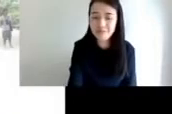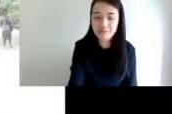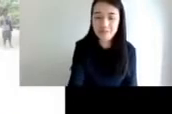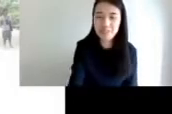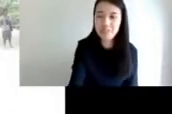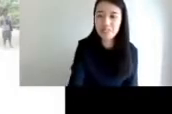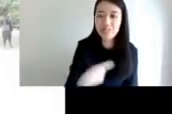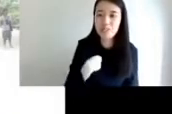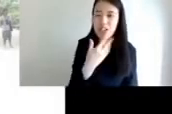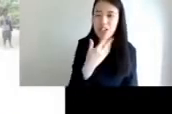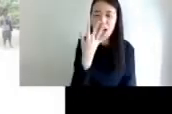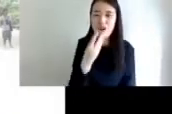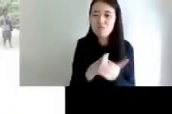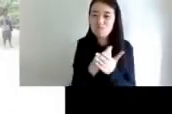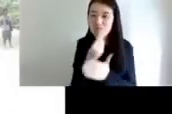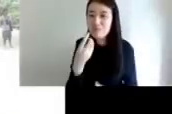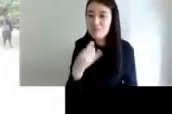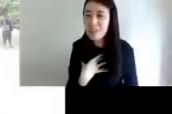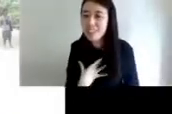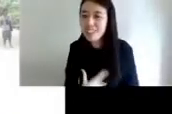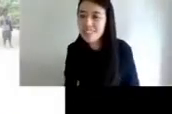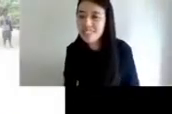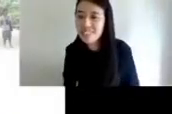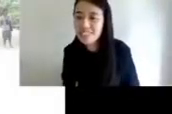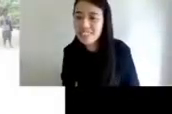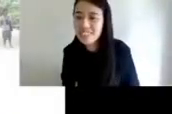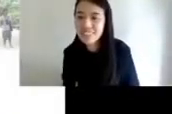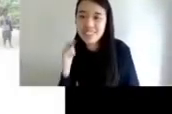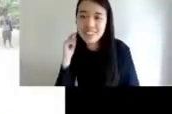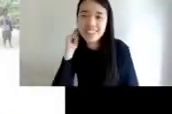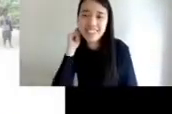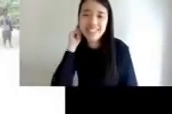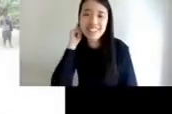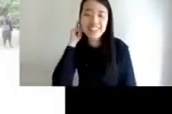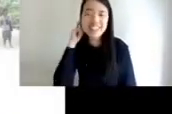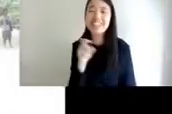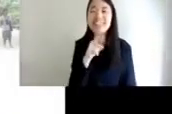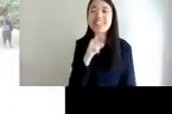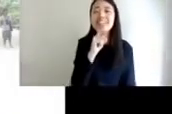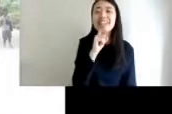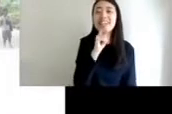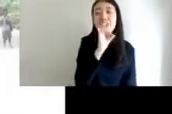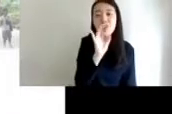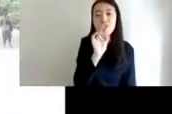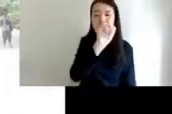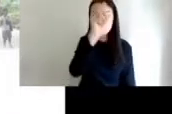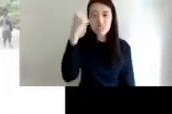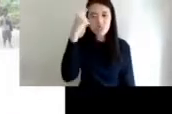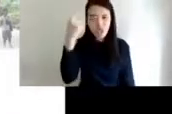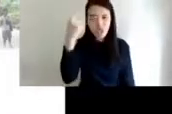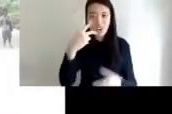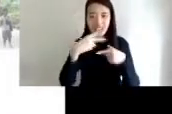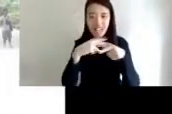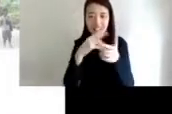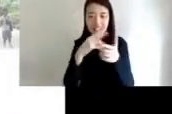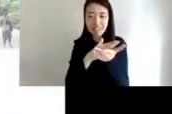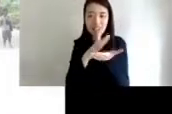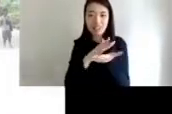都好好喎。咁有冇朋友仔想介紹下自己幅畫噶？有